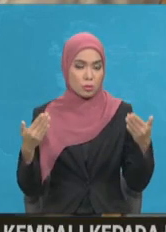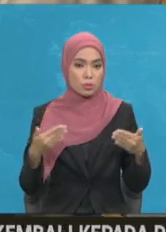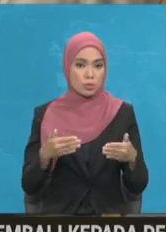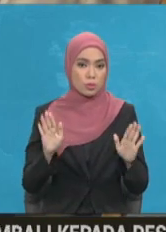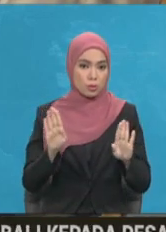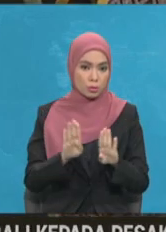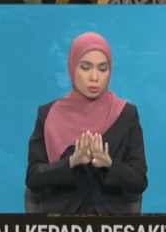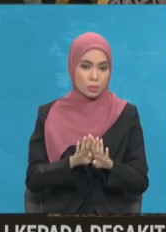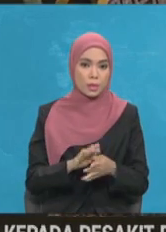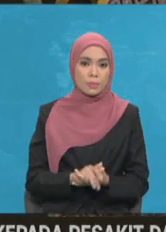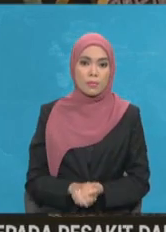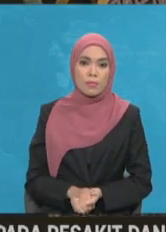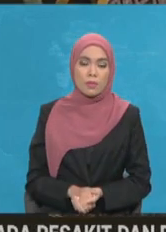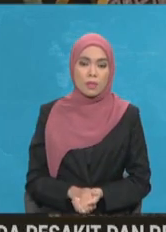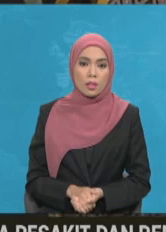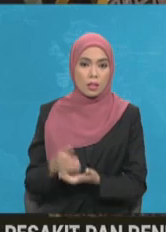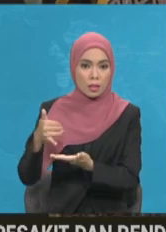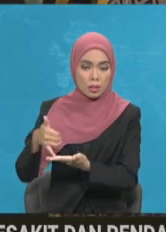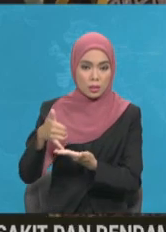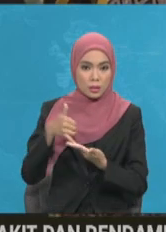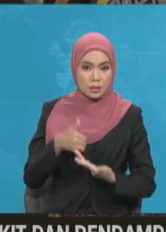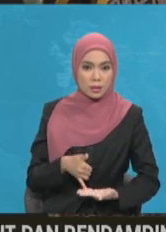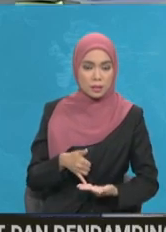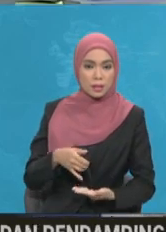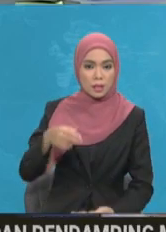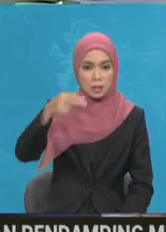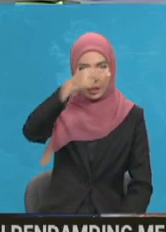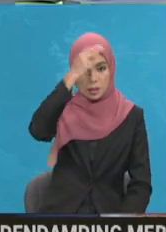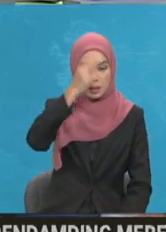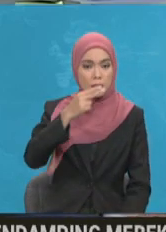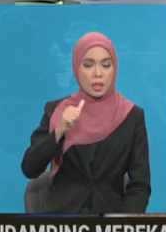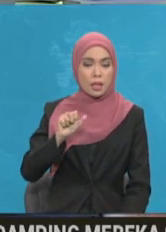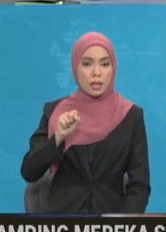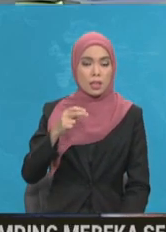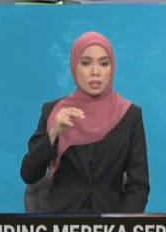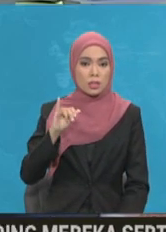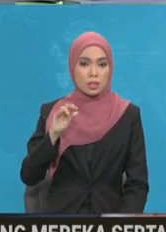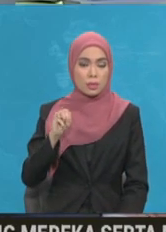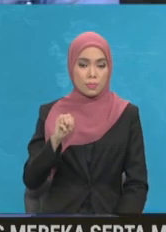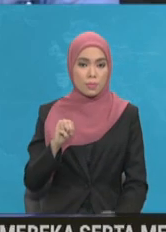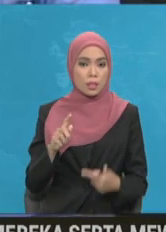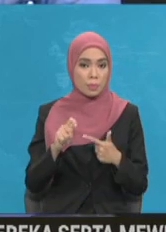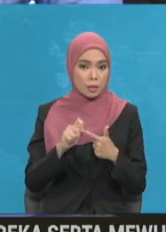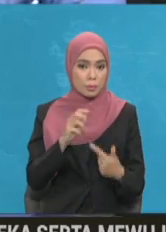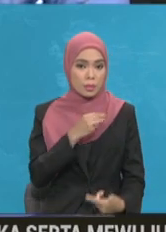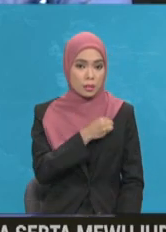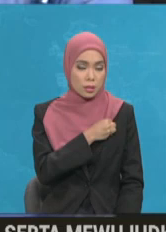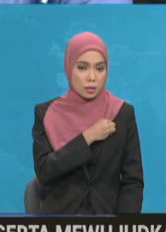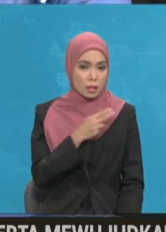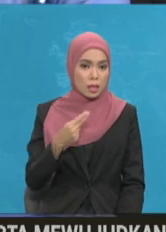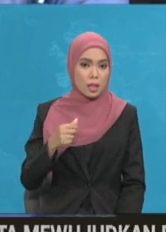hadir penyerahan Datu Sri Paduka Haji Muhammad Hasyim bin penyirahan Haji Hasan timpalan menteri hal ihwal ugama